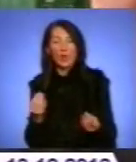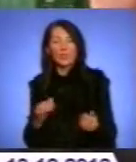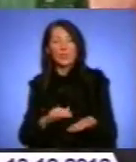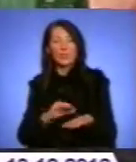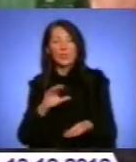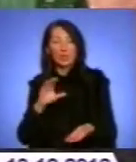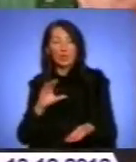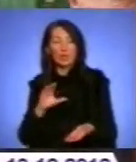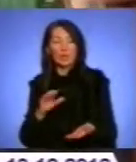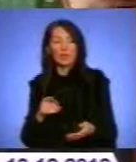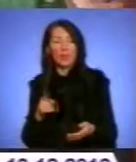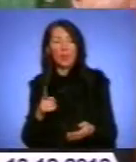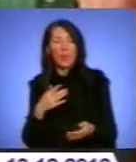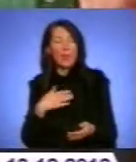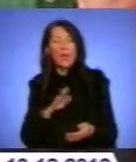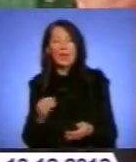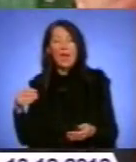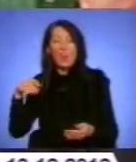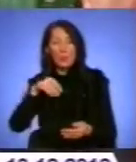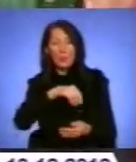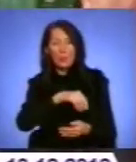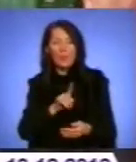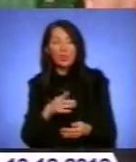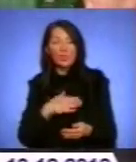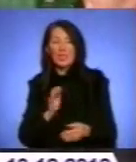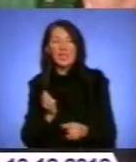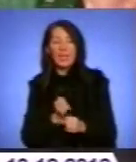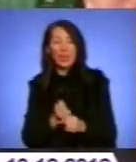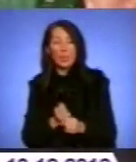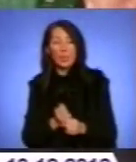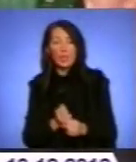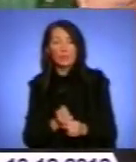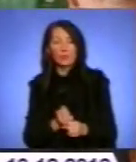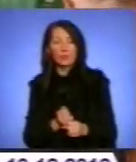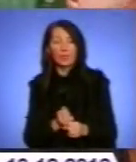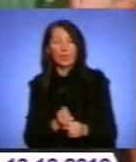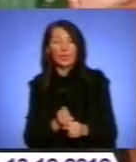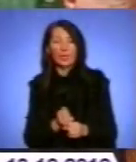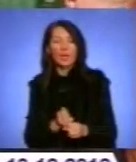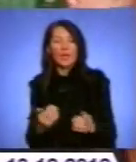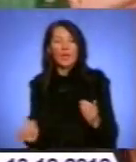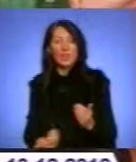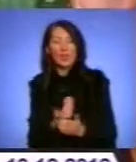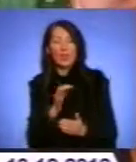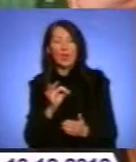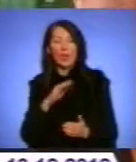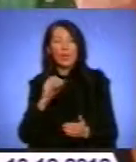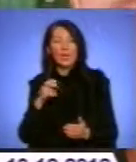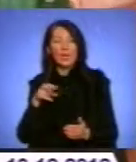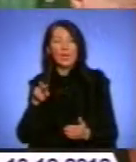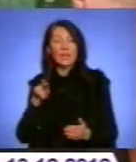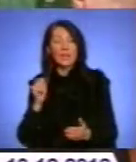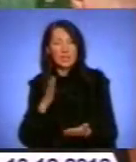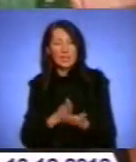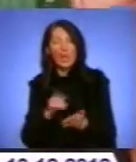як би ми не посипали, що би ми не робили, відновлення ожеледиці є апріорі